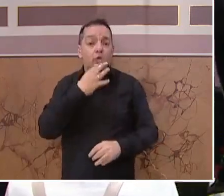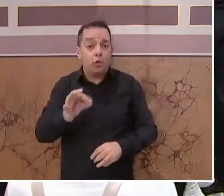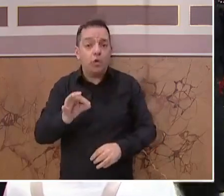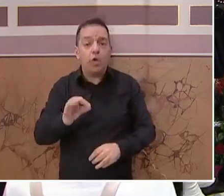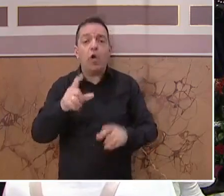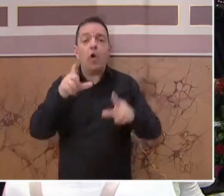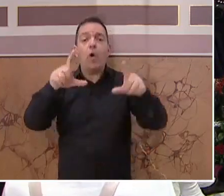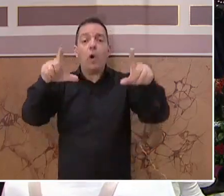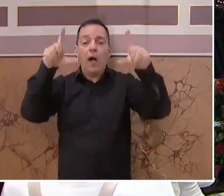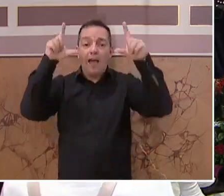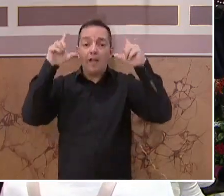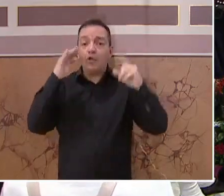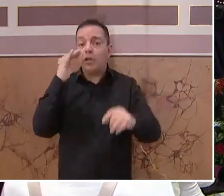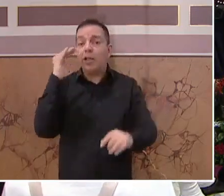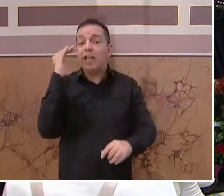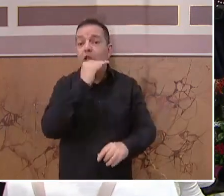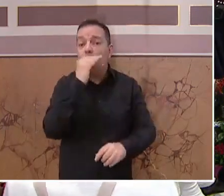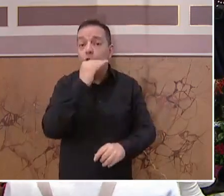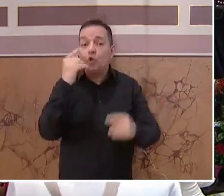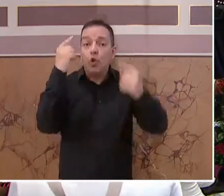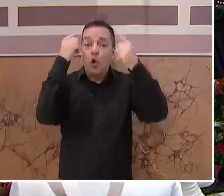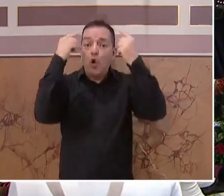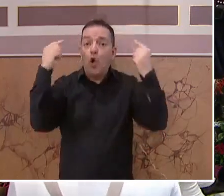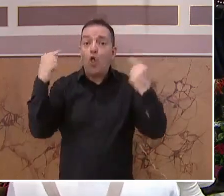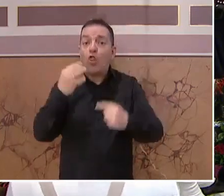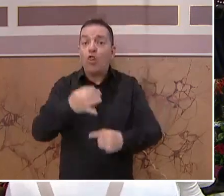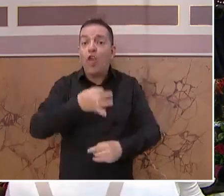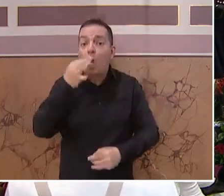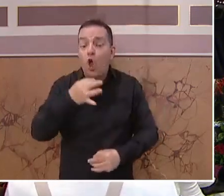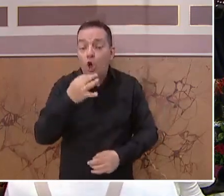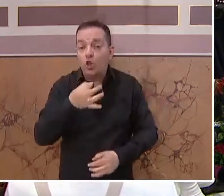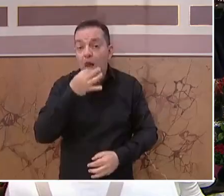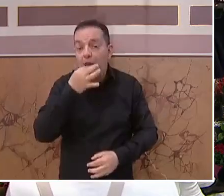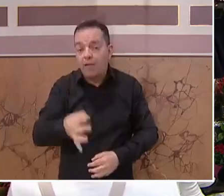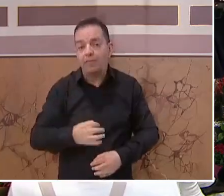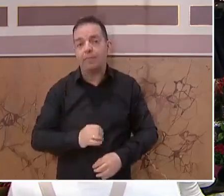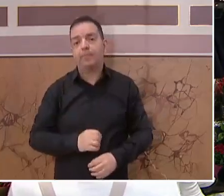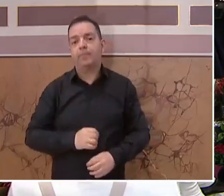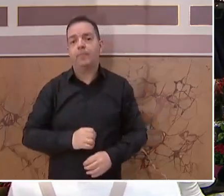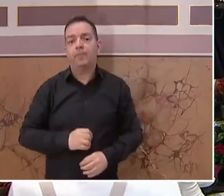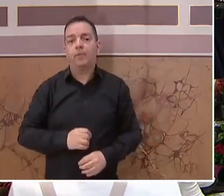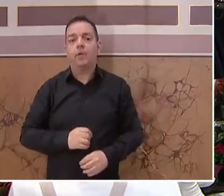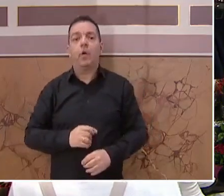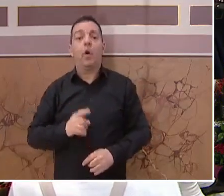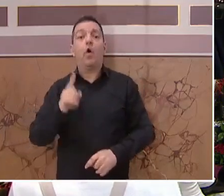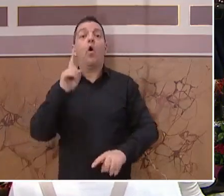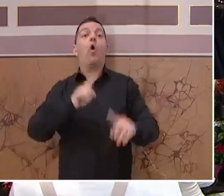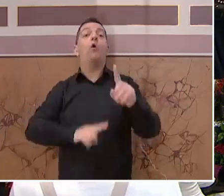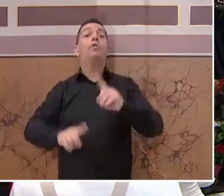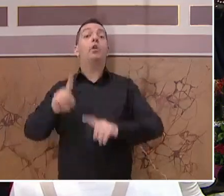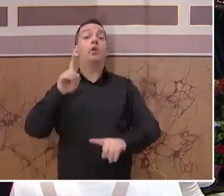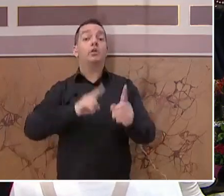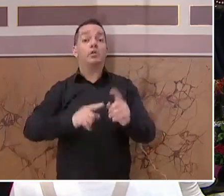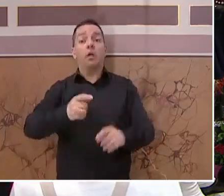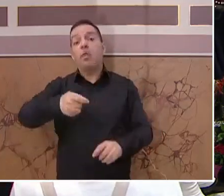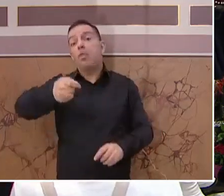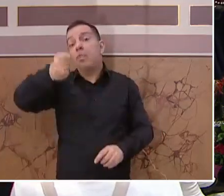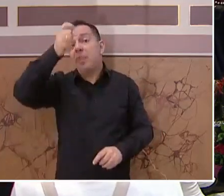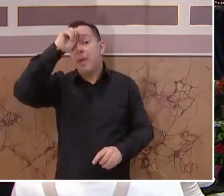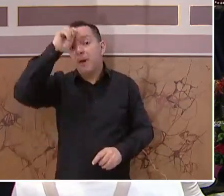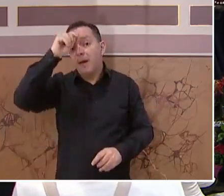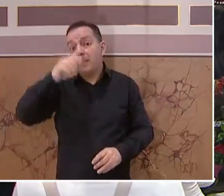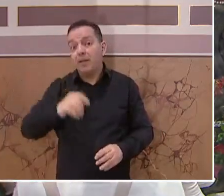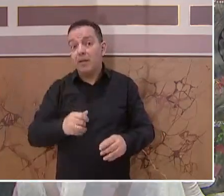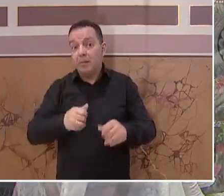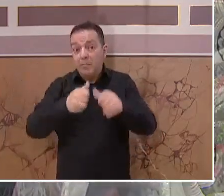Γρηγόριος ο Θεολόγος λέγει ότι «Ήτης ου Θεοτόκον ομολογεί την